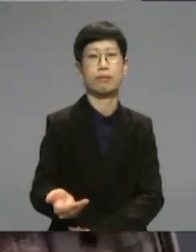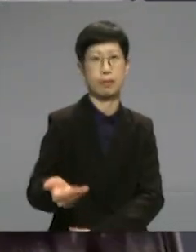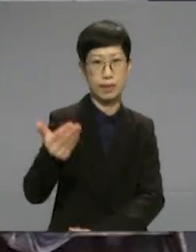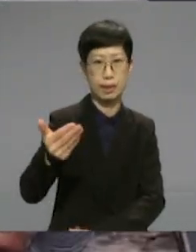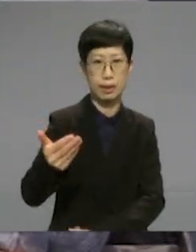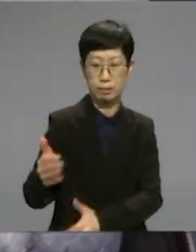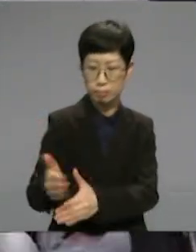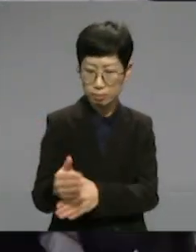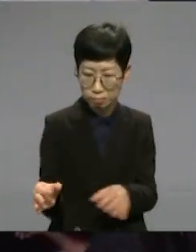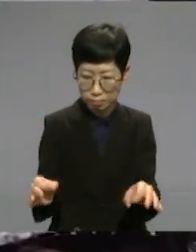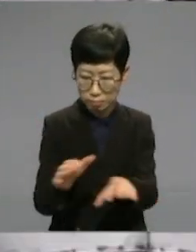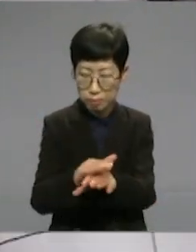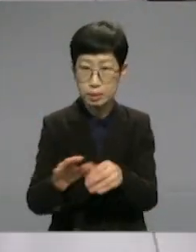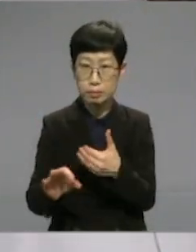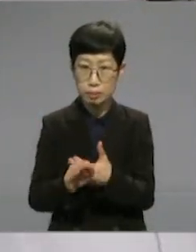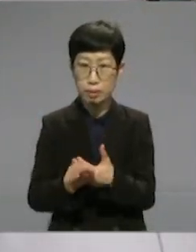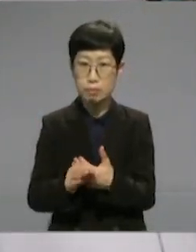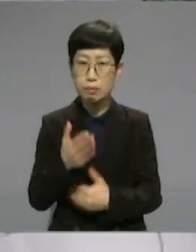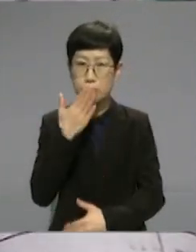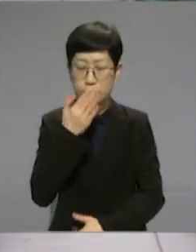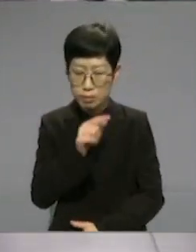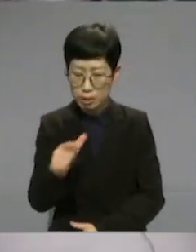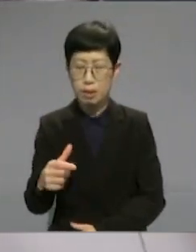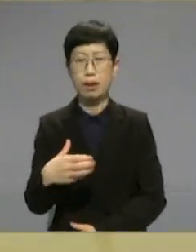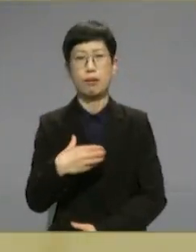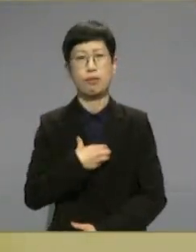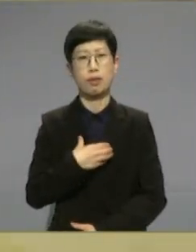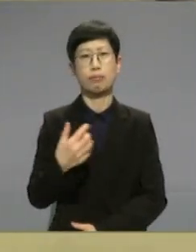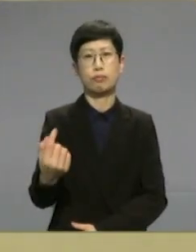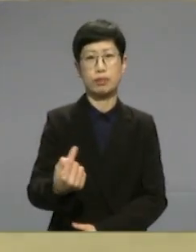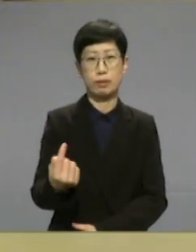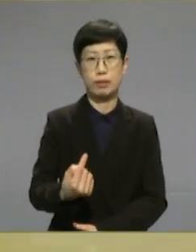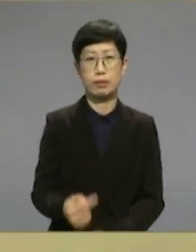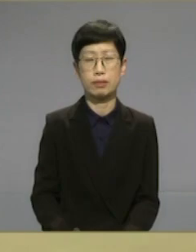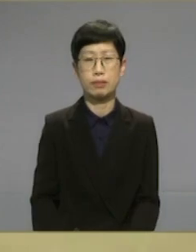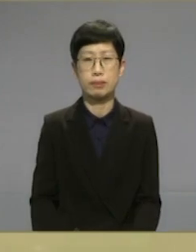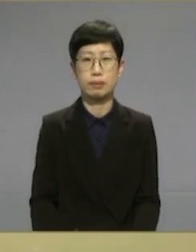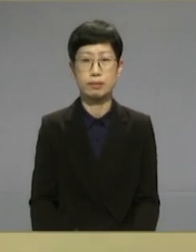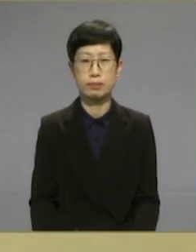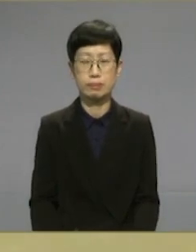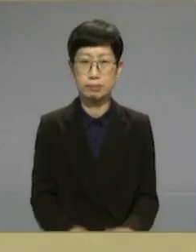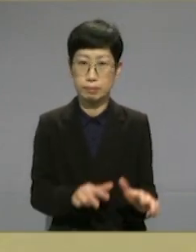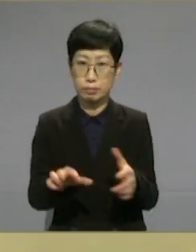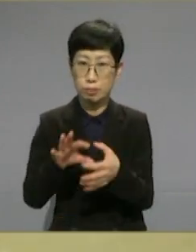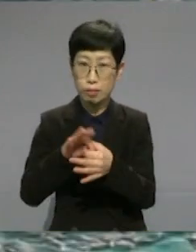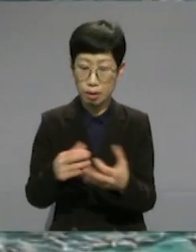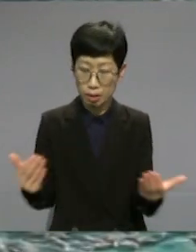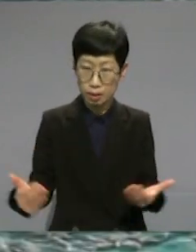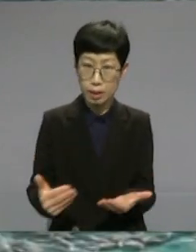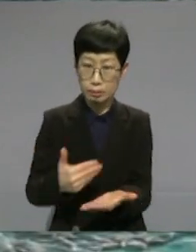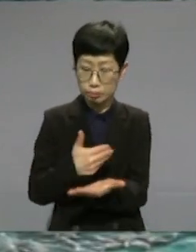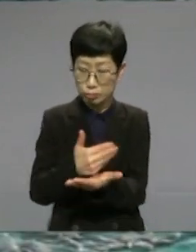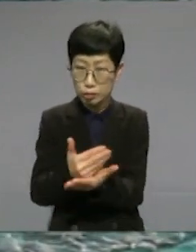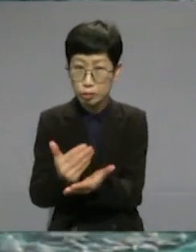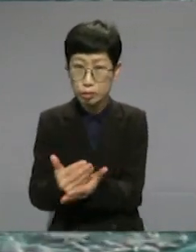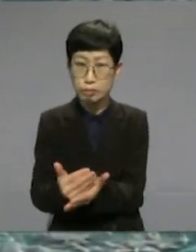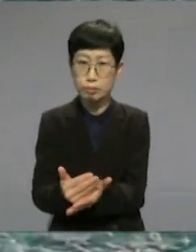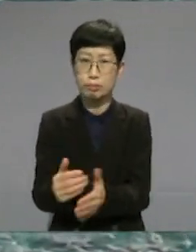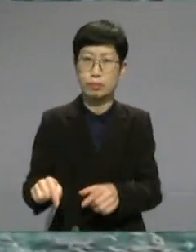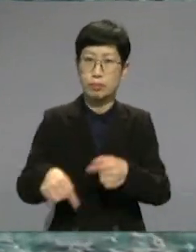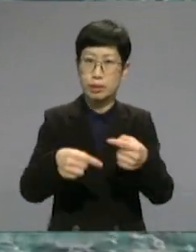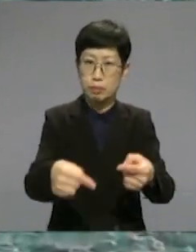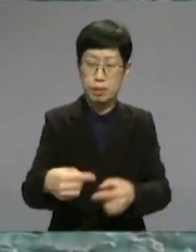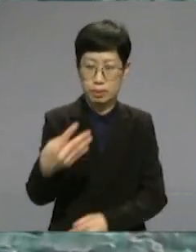어류가 사라질 경우 식량 안보 위협도 이어질 수 있습니다 당장 관련업종에 종사하는 4천만 명이